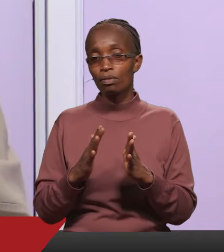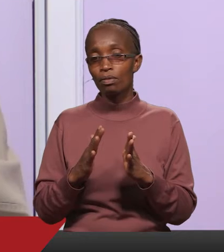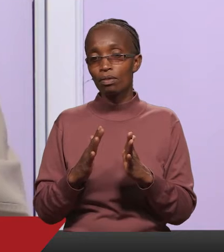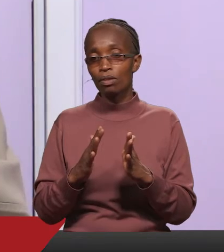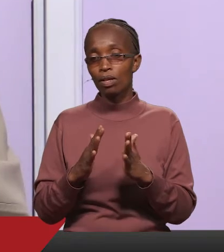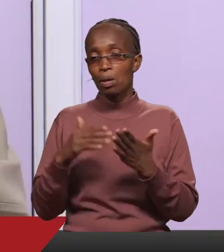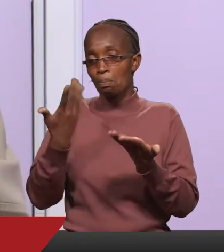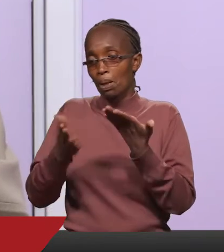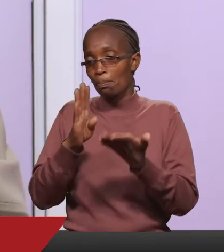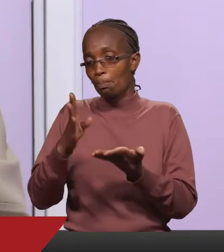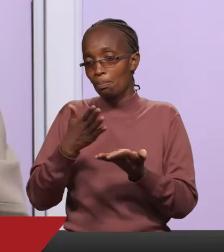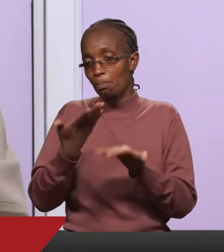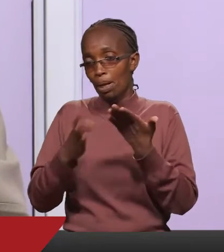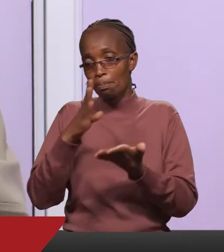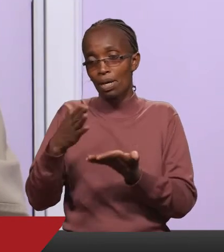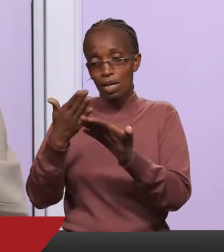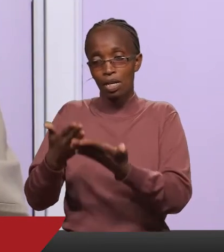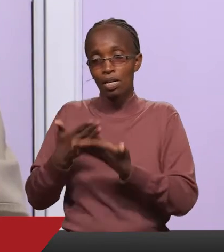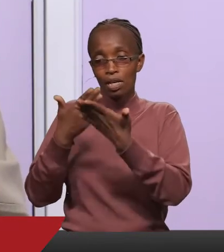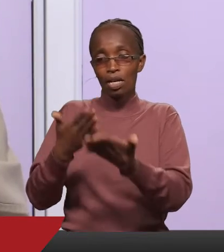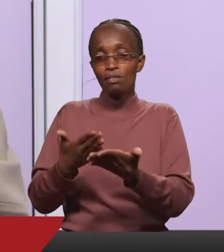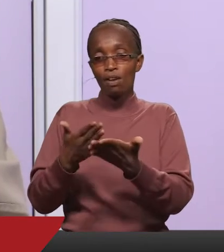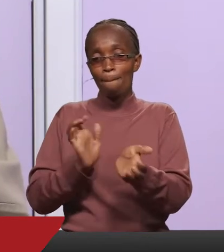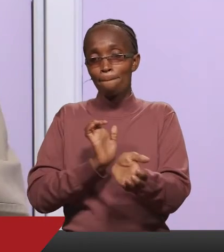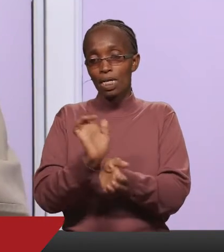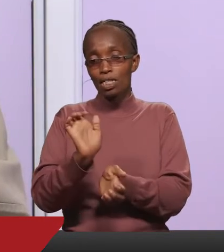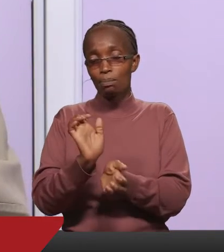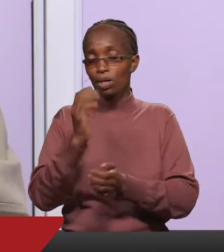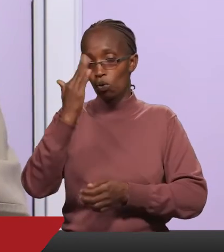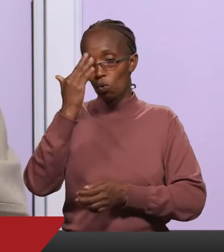giving students corporal punishment, because the law,